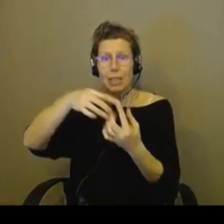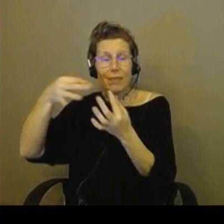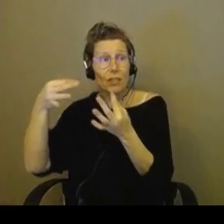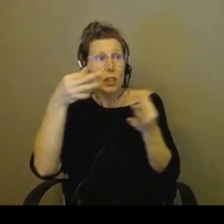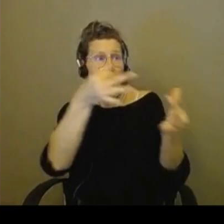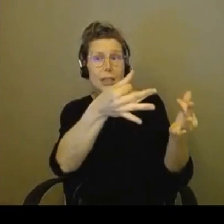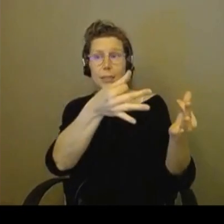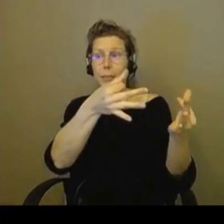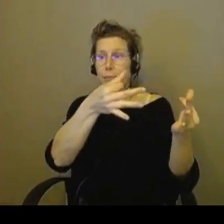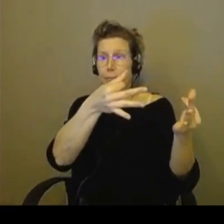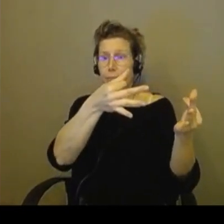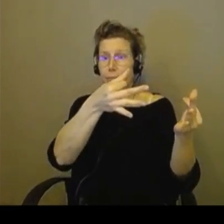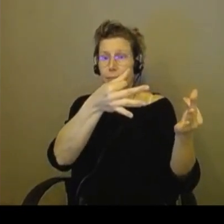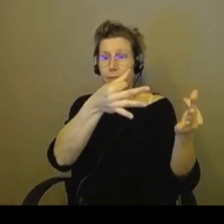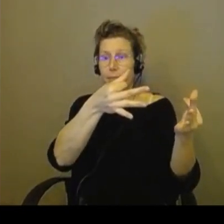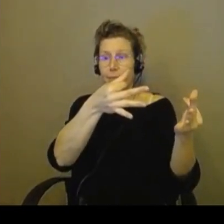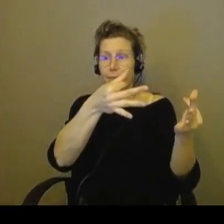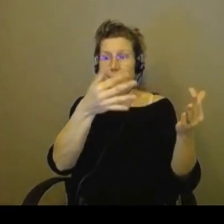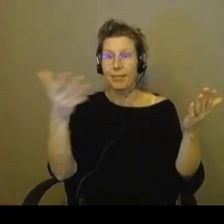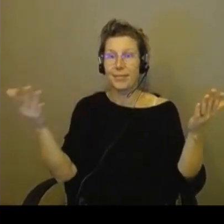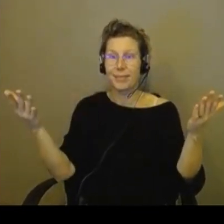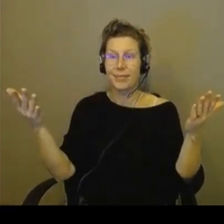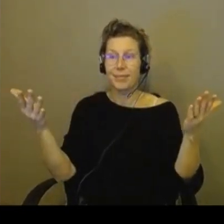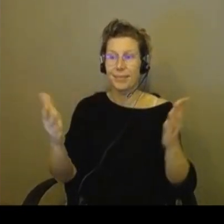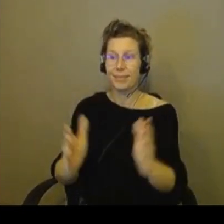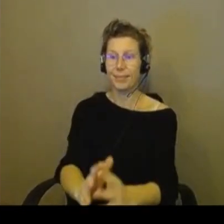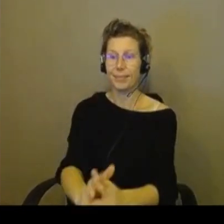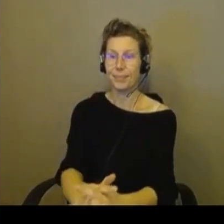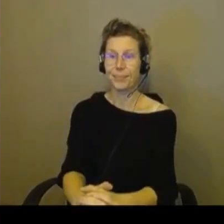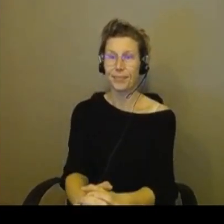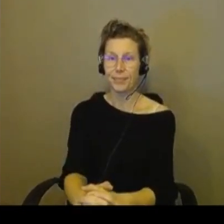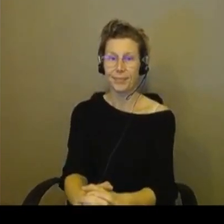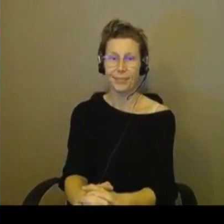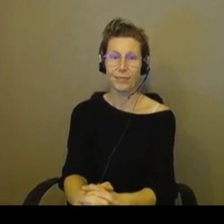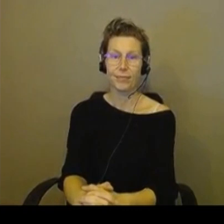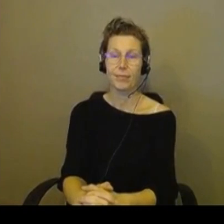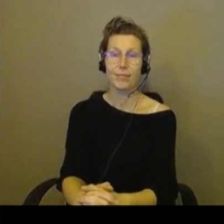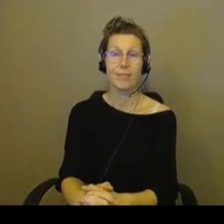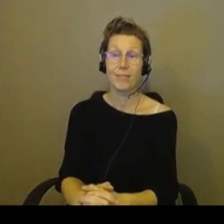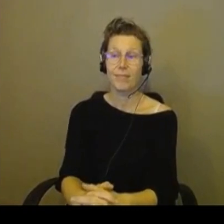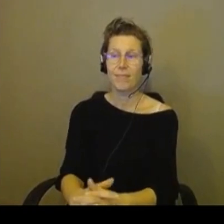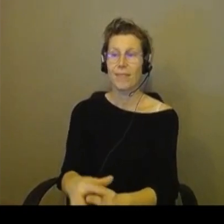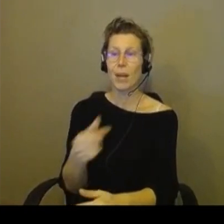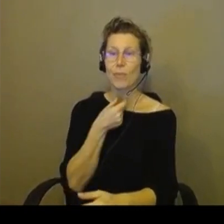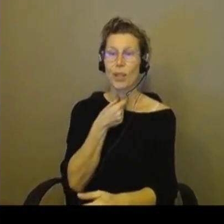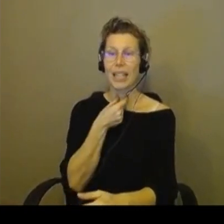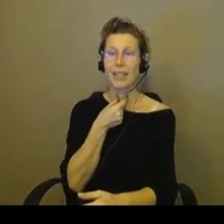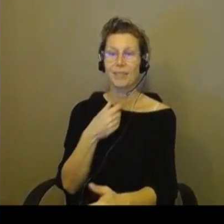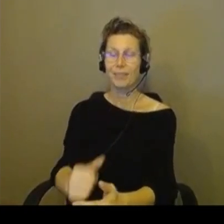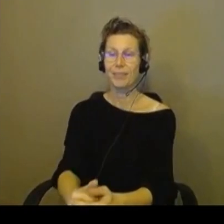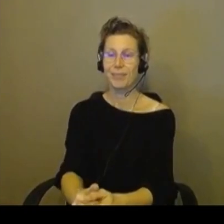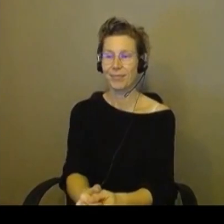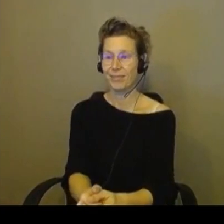Et puis ça va être aussi de diffuser les bonnes pratiques de nos 15 années d'expérience en la matière à l'ensemble des